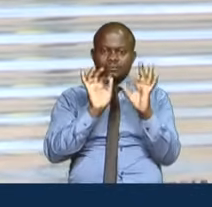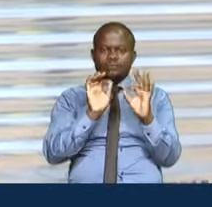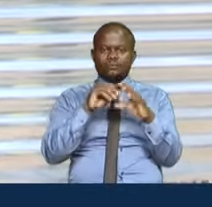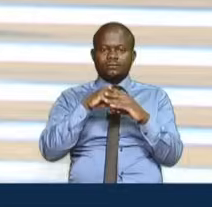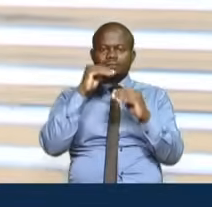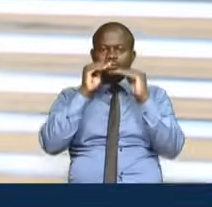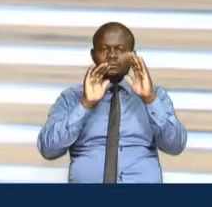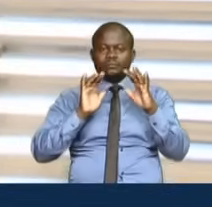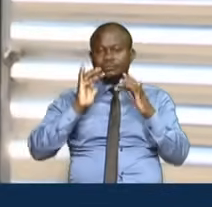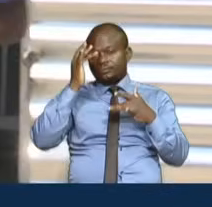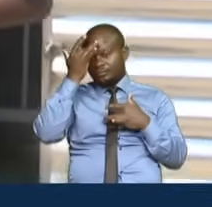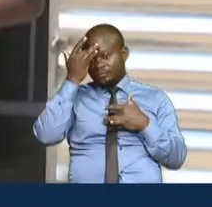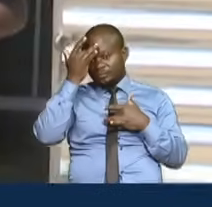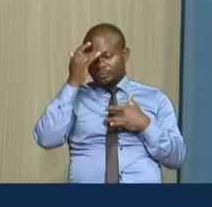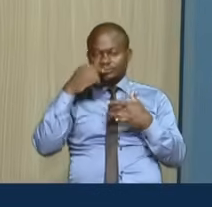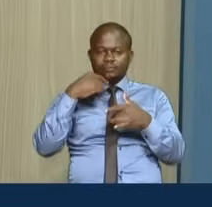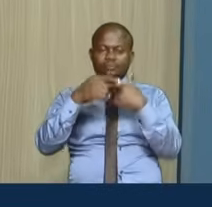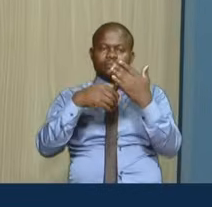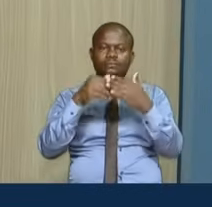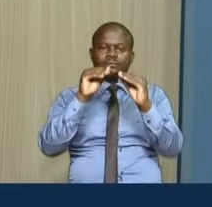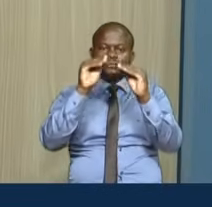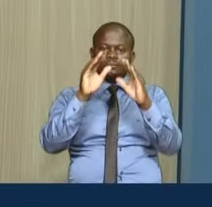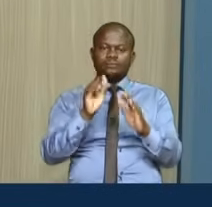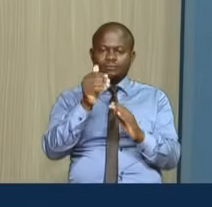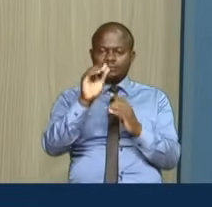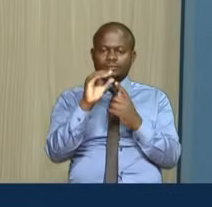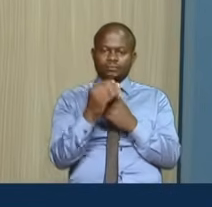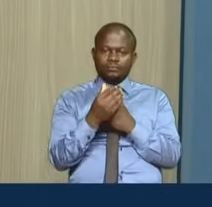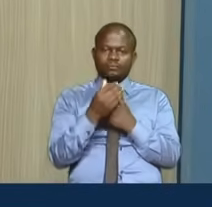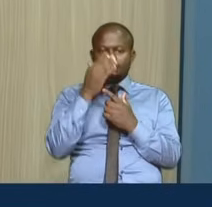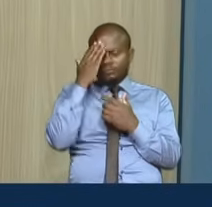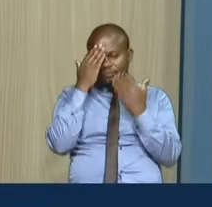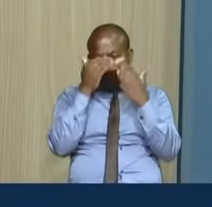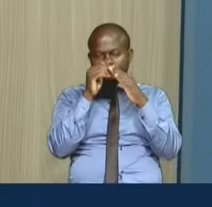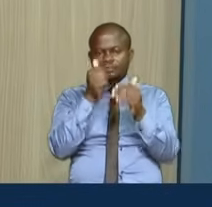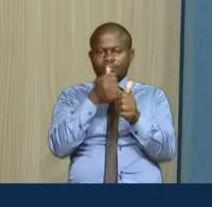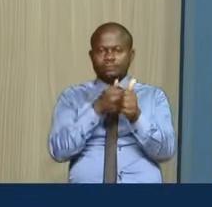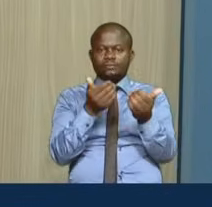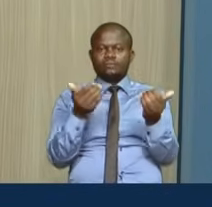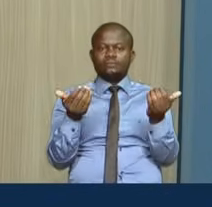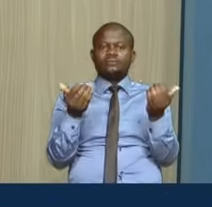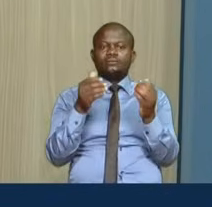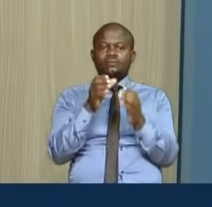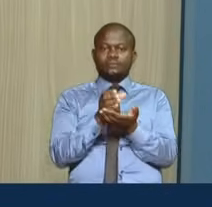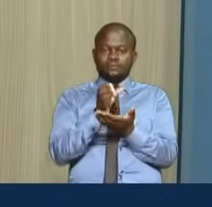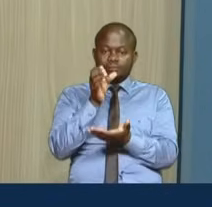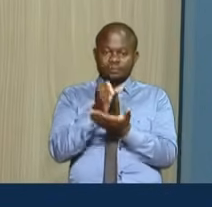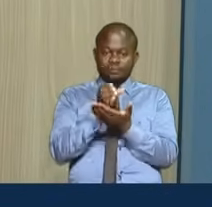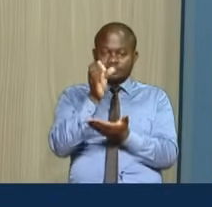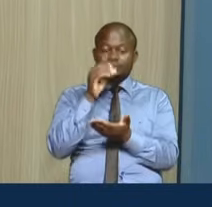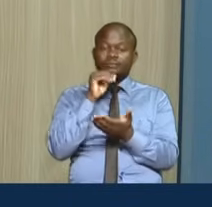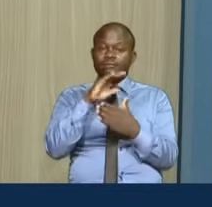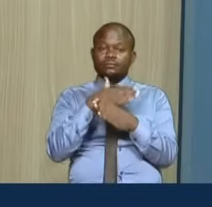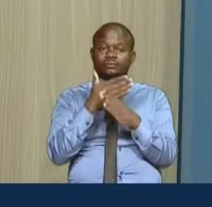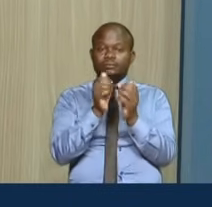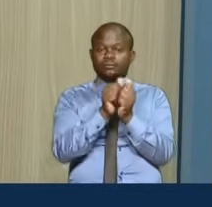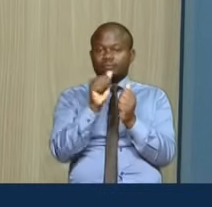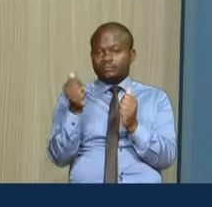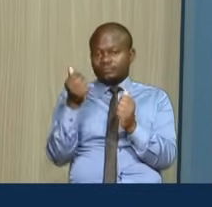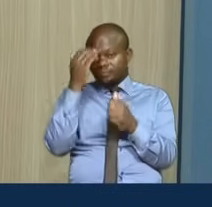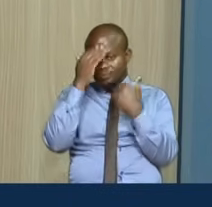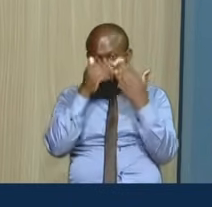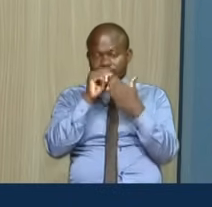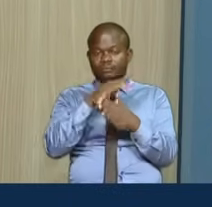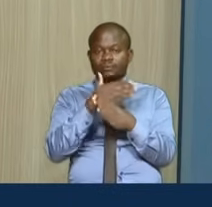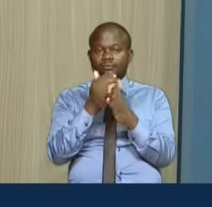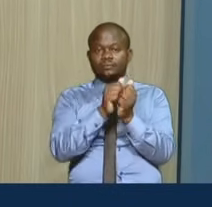kwirinda indwara. Bagakomeza kwigishwa uwo muco wo kumenya ngo buri mwana agira icupa rye kandi ntagasangira n'abandi, kuko gusangira n'abandi bishobora